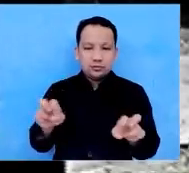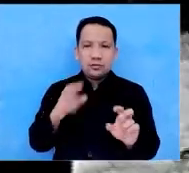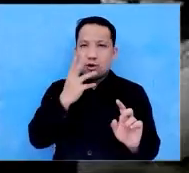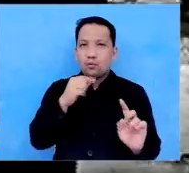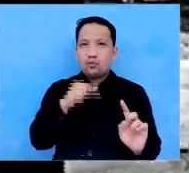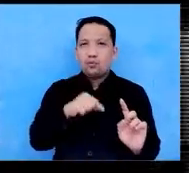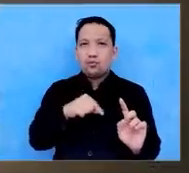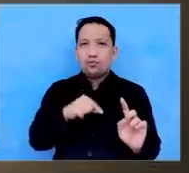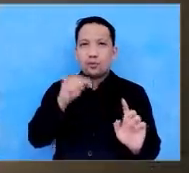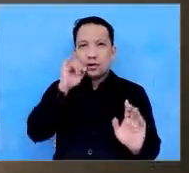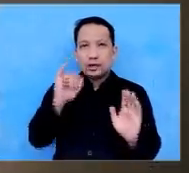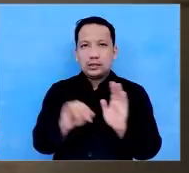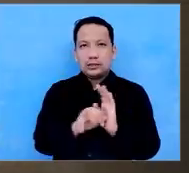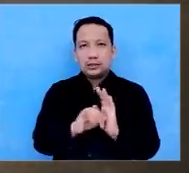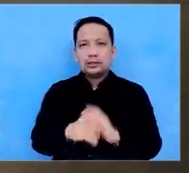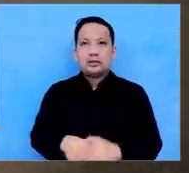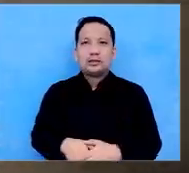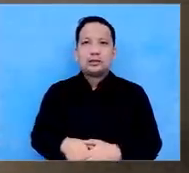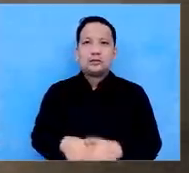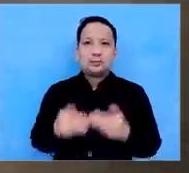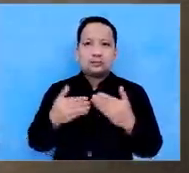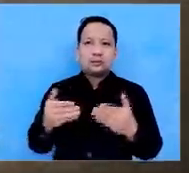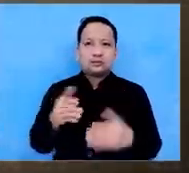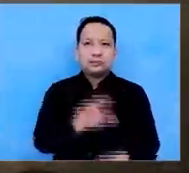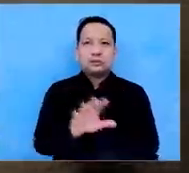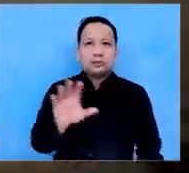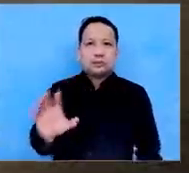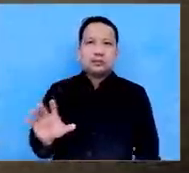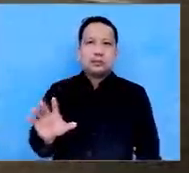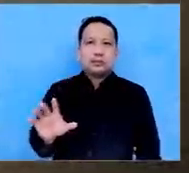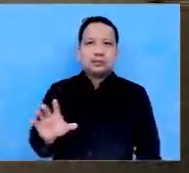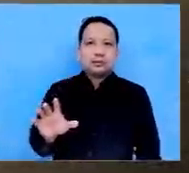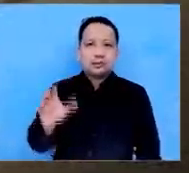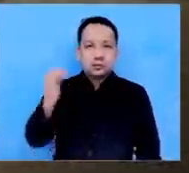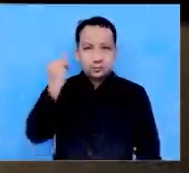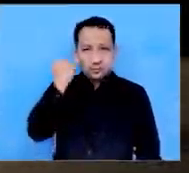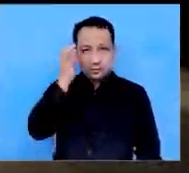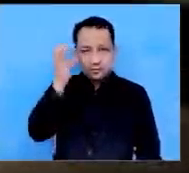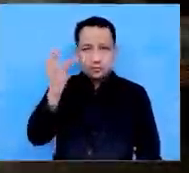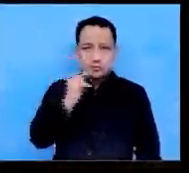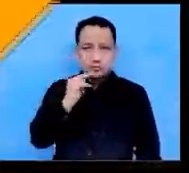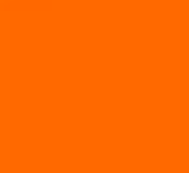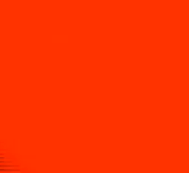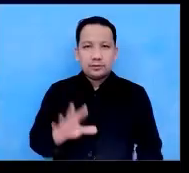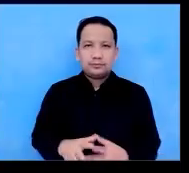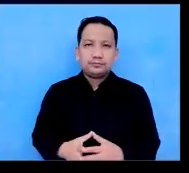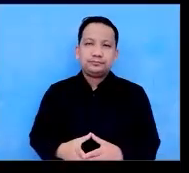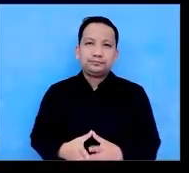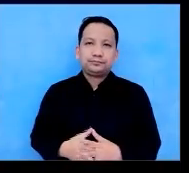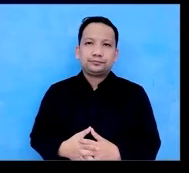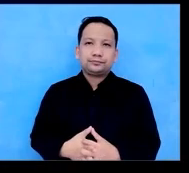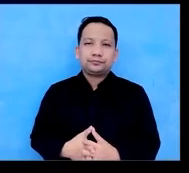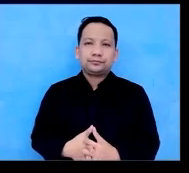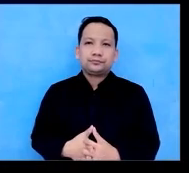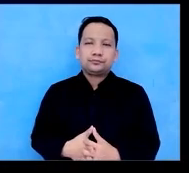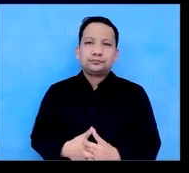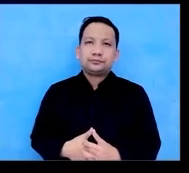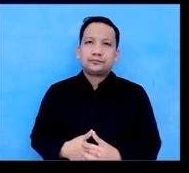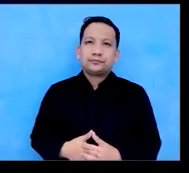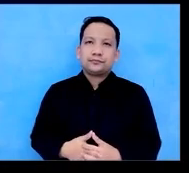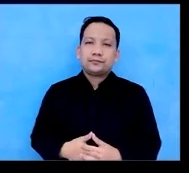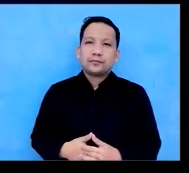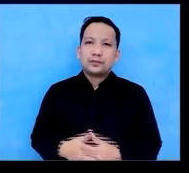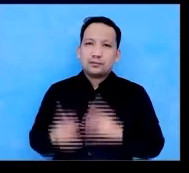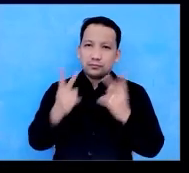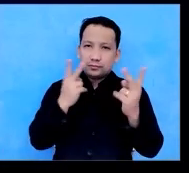kanyang pagkakakilanlan. Nagbabalita mula sa frontline, Josh Camo, News 5. Umisita mga opisyal ng COMELEC sa